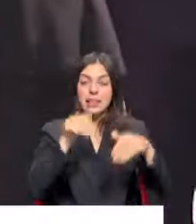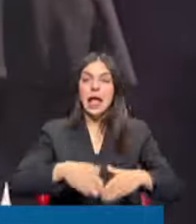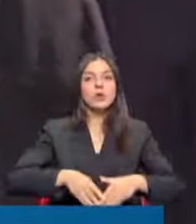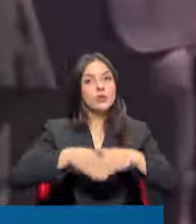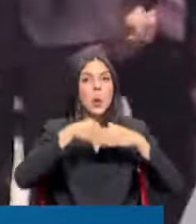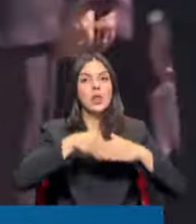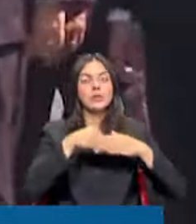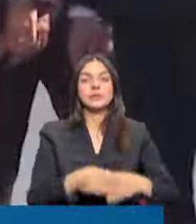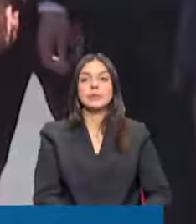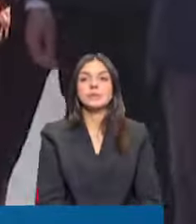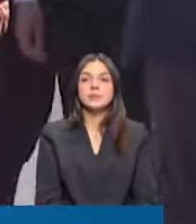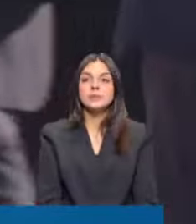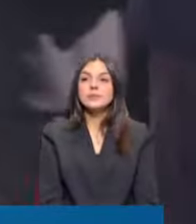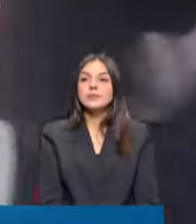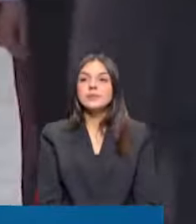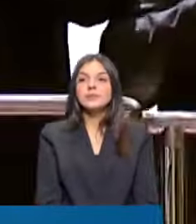tokalaştı.